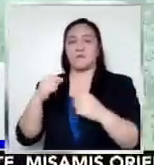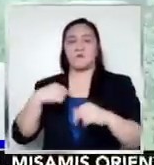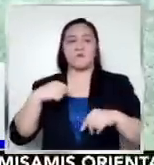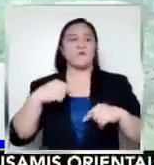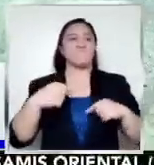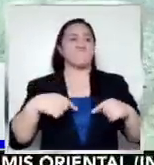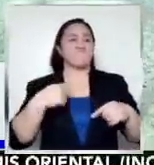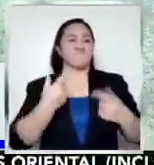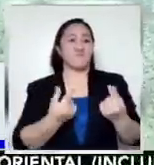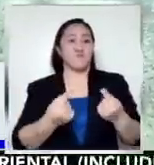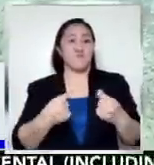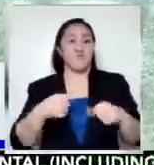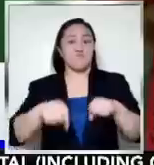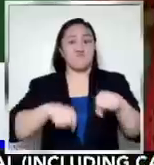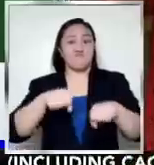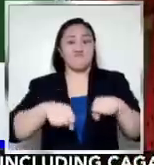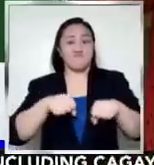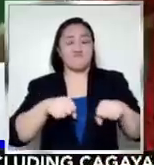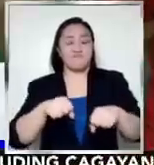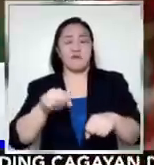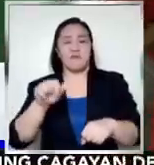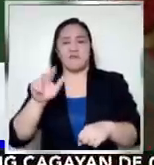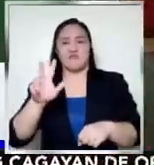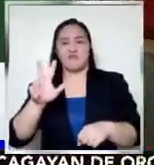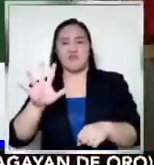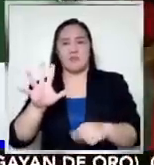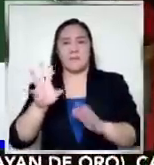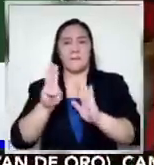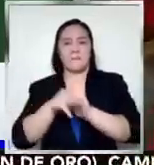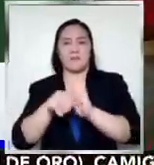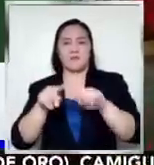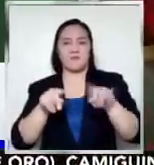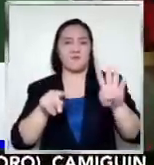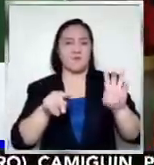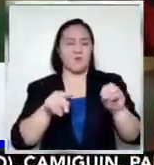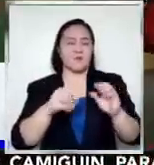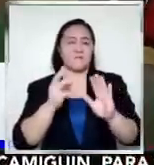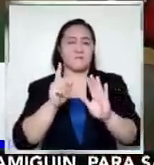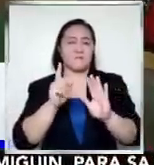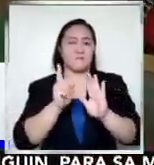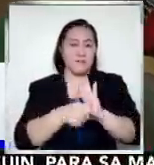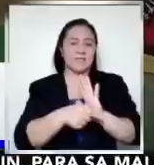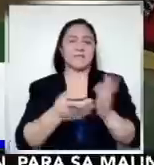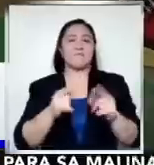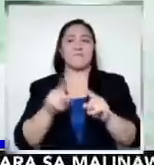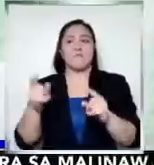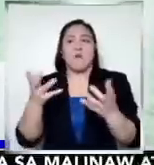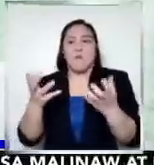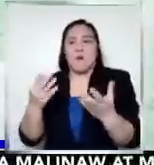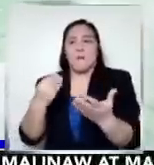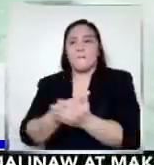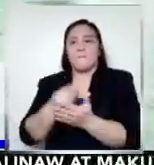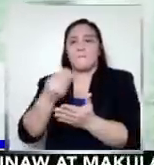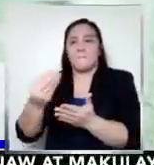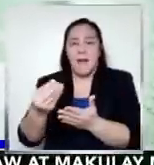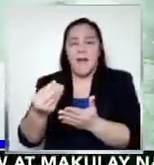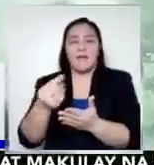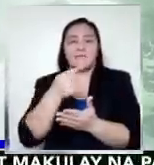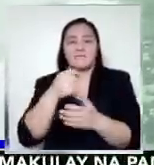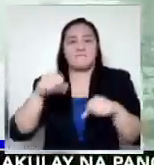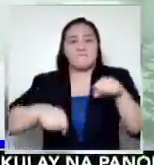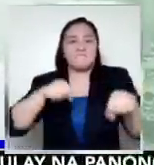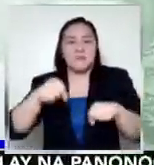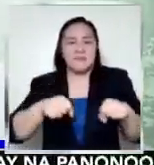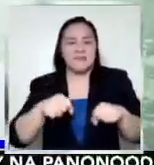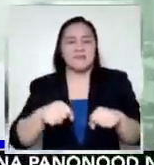kanila. Kaya ang kanyang ama gustong mabilhan si Hana Michi ng bisikleta na mas ligtas at komportable. Pero hindi raw nila ito